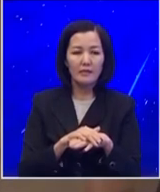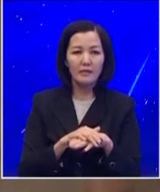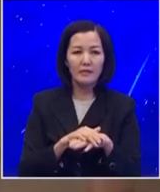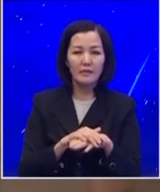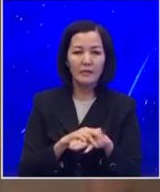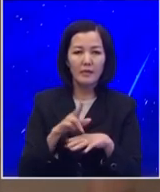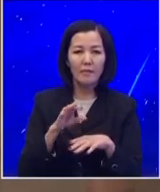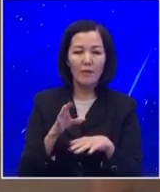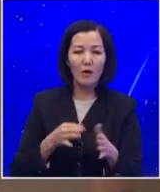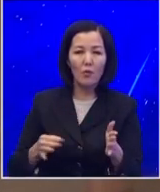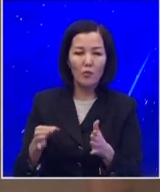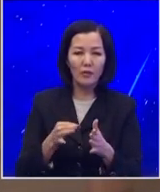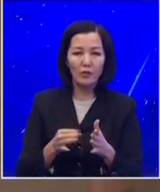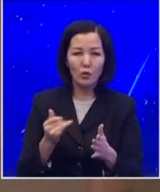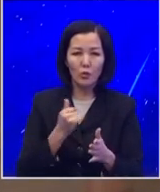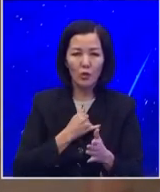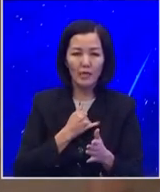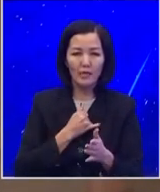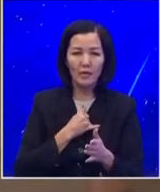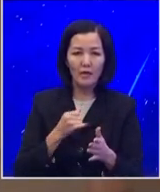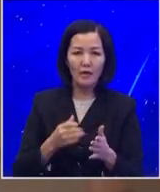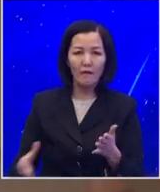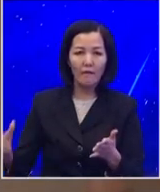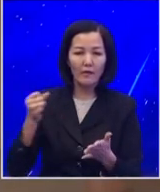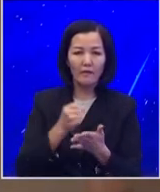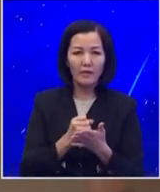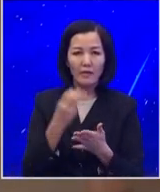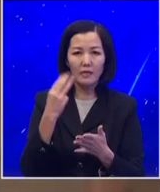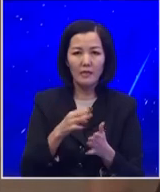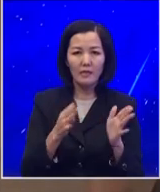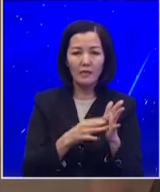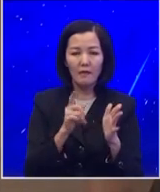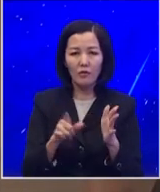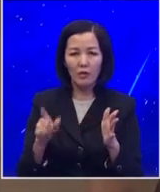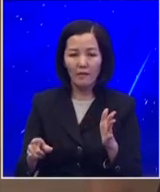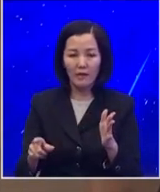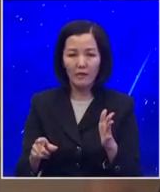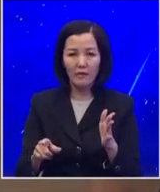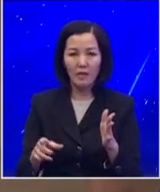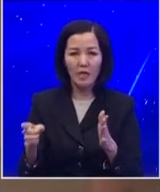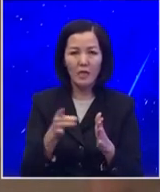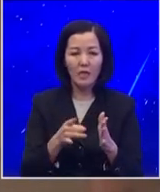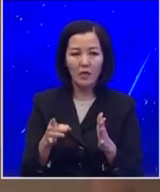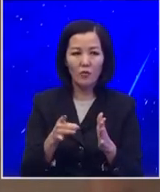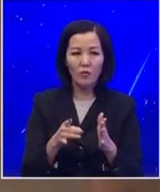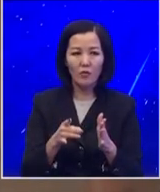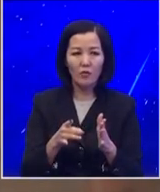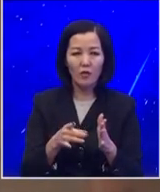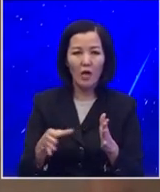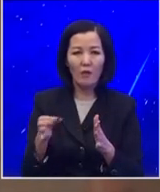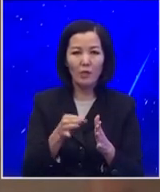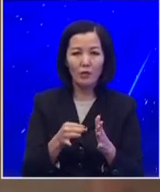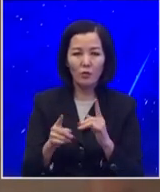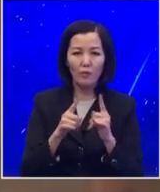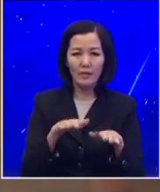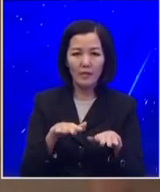По области у нас выдвинули свою кандидатуру 39 кандидатов в районные маслихаты и областной